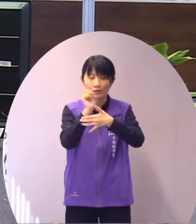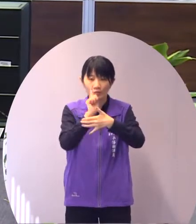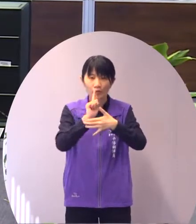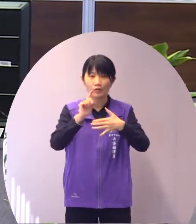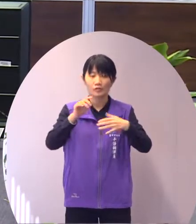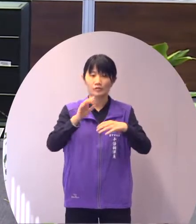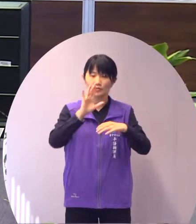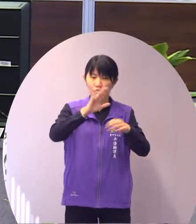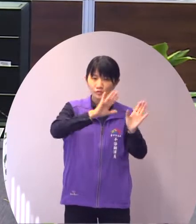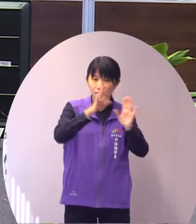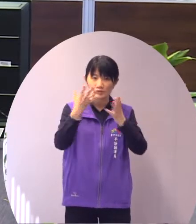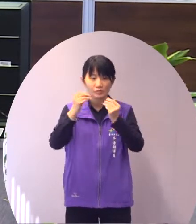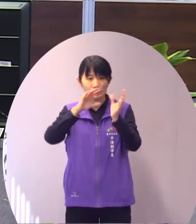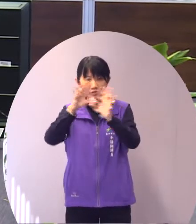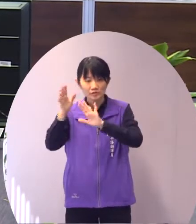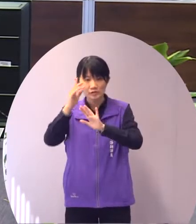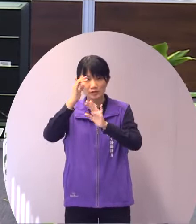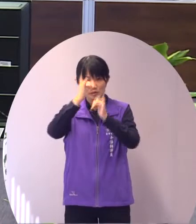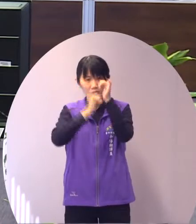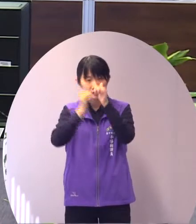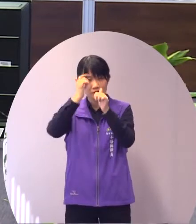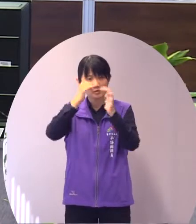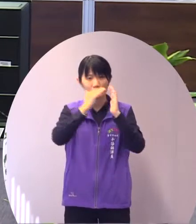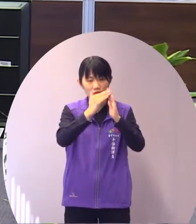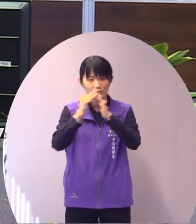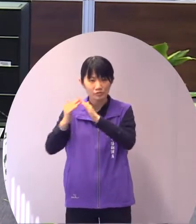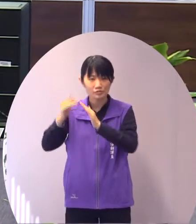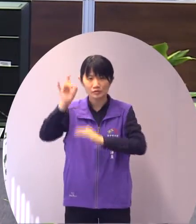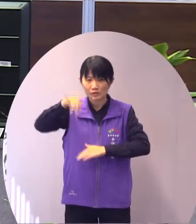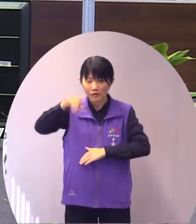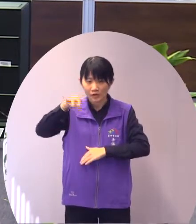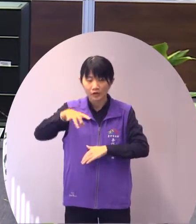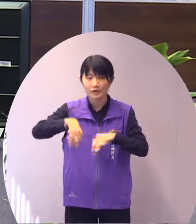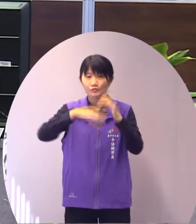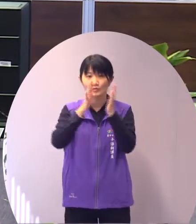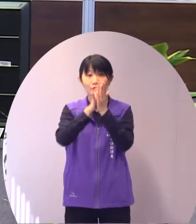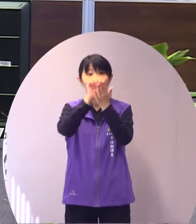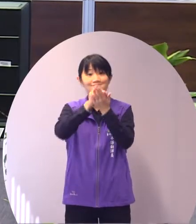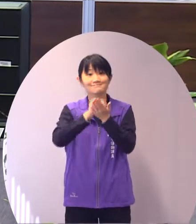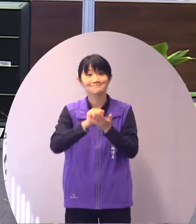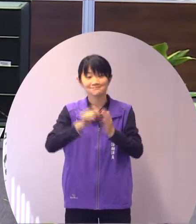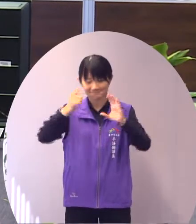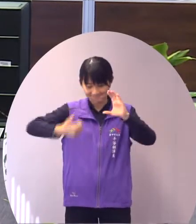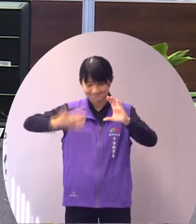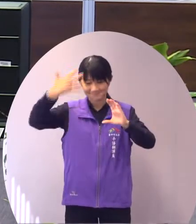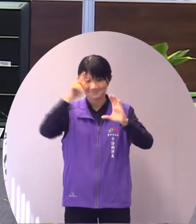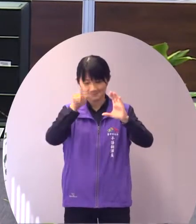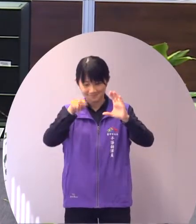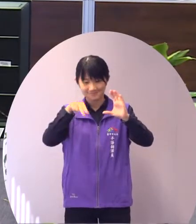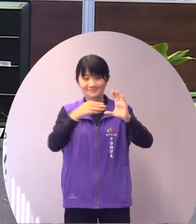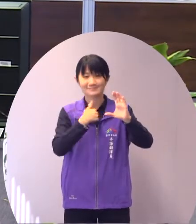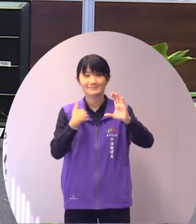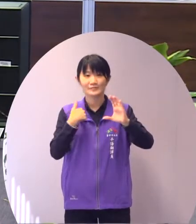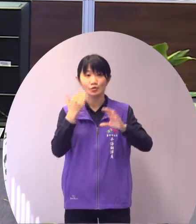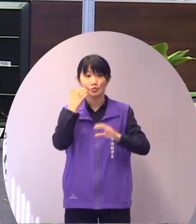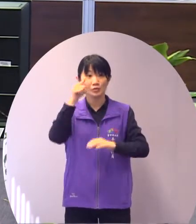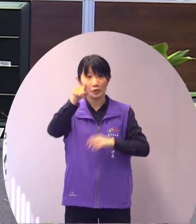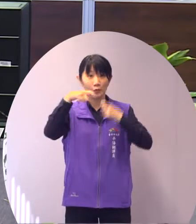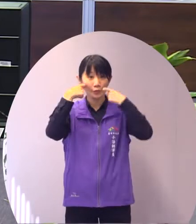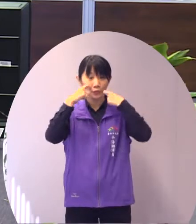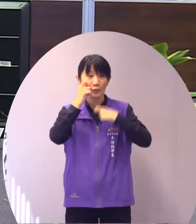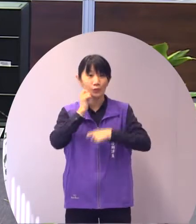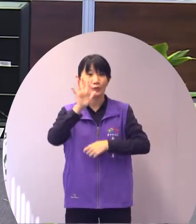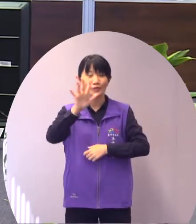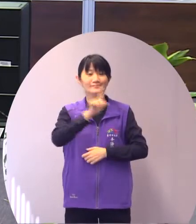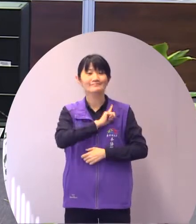产、有历史建筑、古迹等等，然后他们坐落在哪里啊，这个都有详细的登录资料，有兴趣的同仁哈，